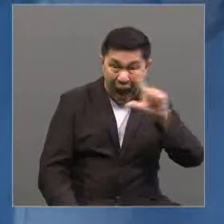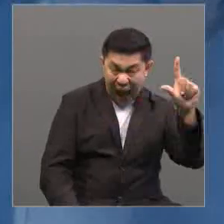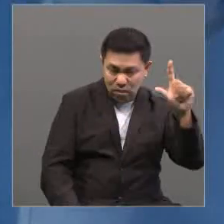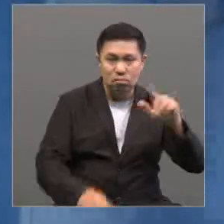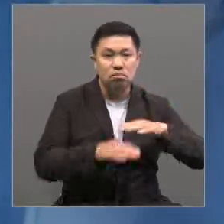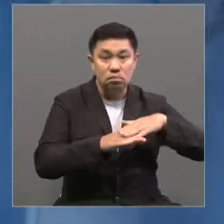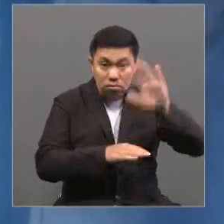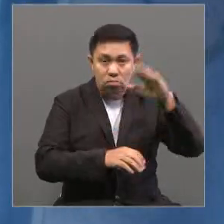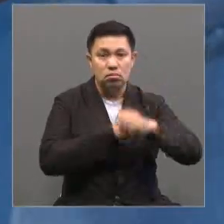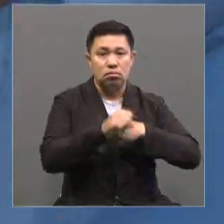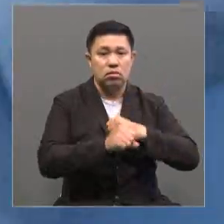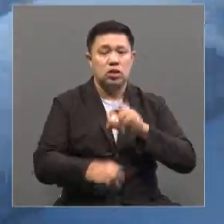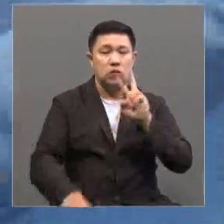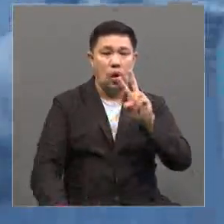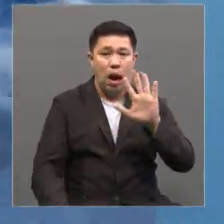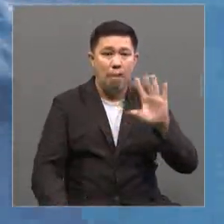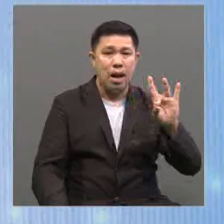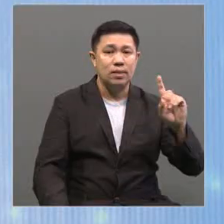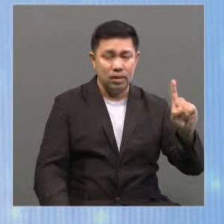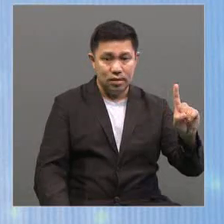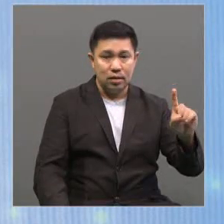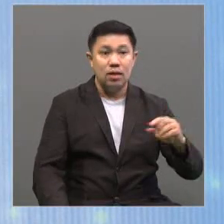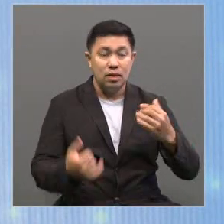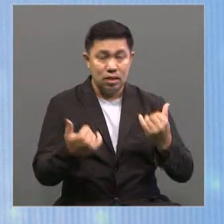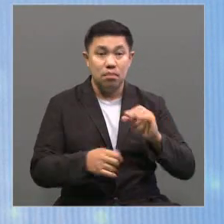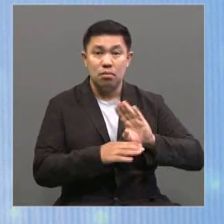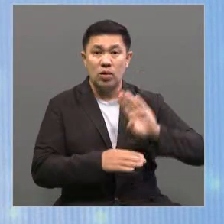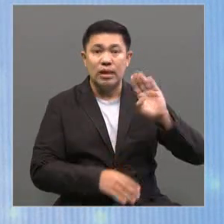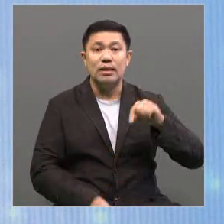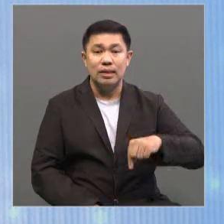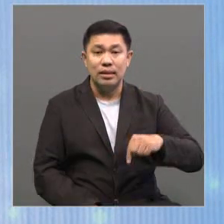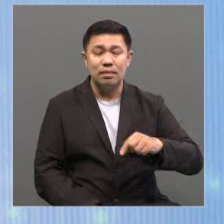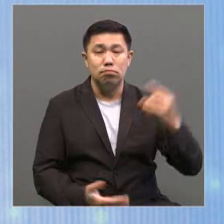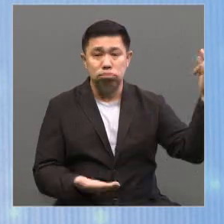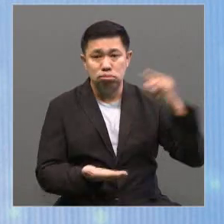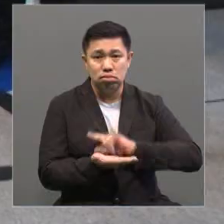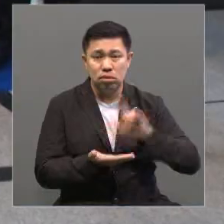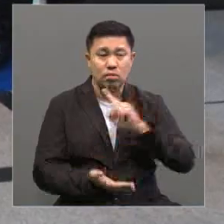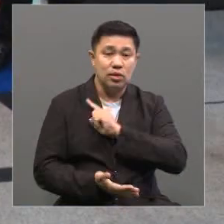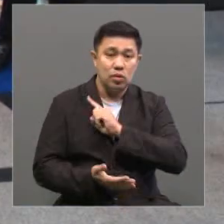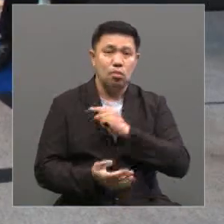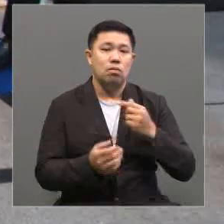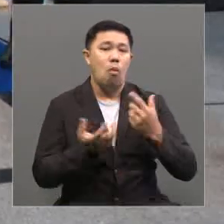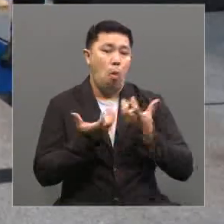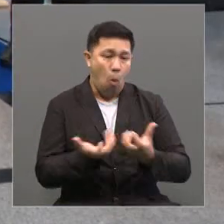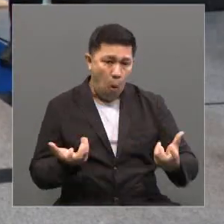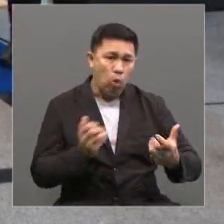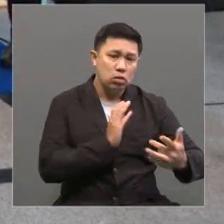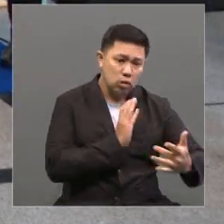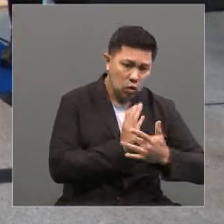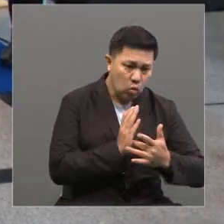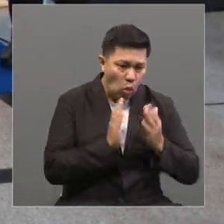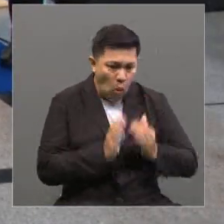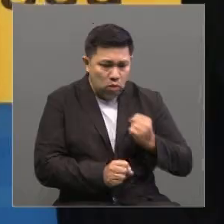2581ค่ะดังนั้นบริษัทวิทยุการบินแห่งประเทศไทยจำกัดจำเป็นต้องเตรียมความพร้อมด้านเทคโนโลยีด้าน